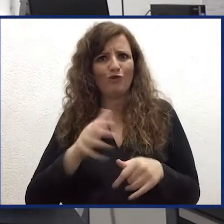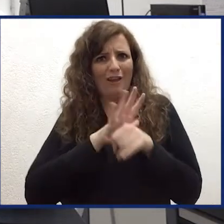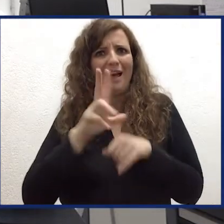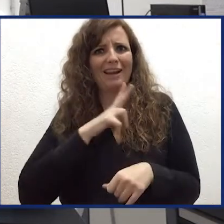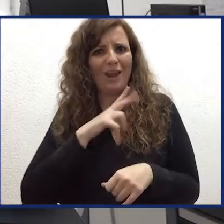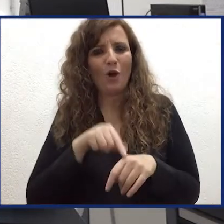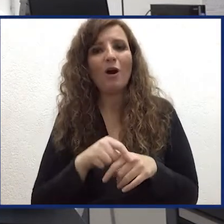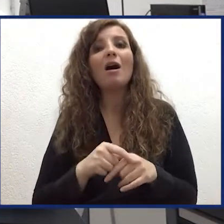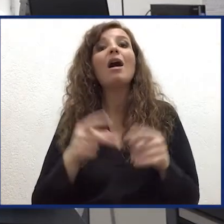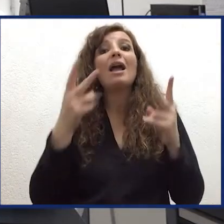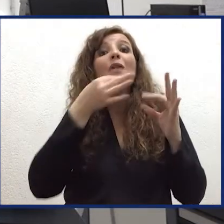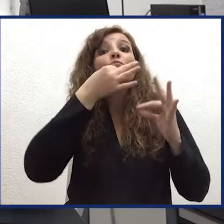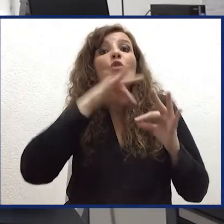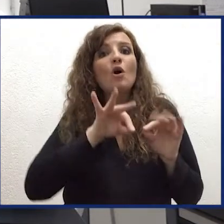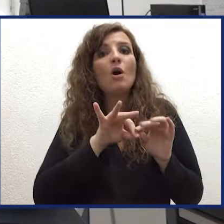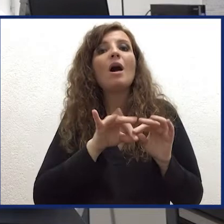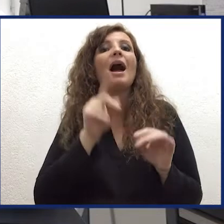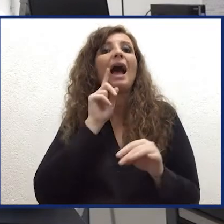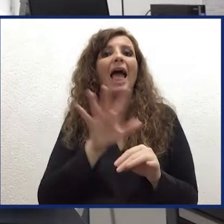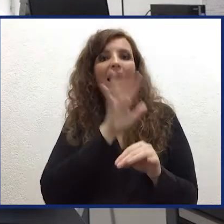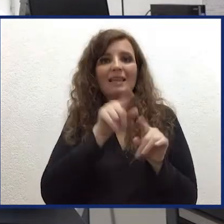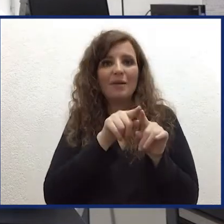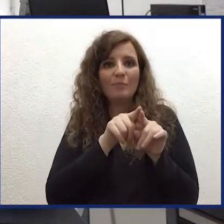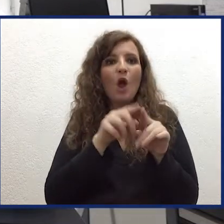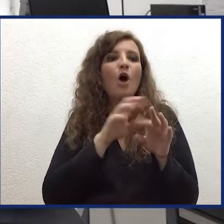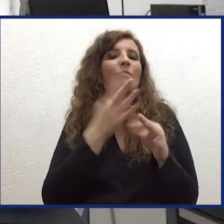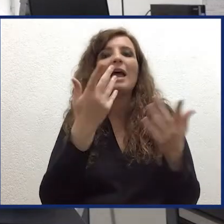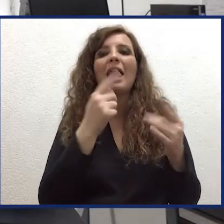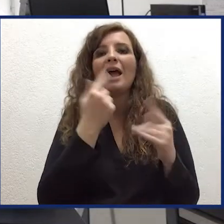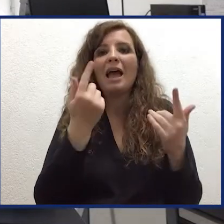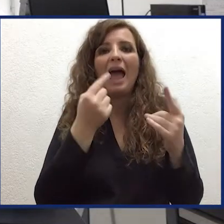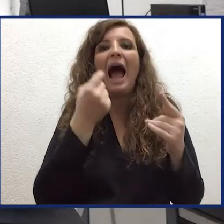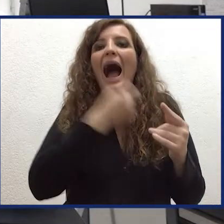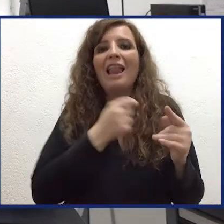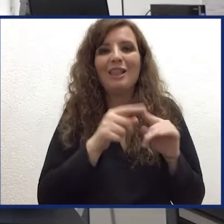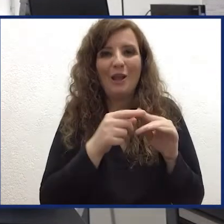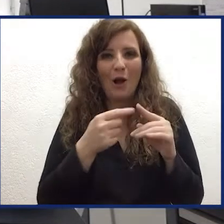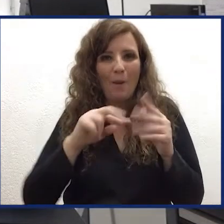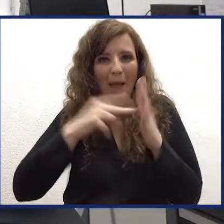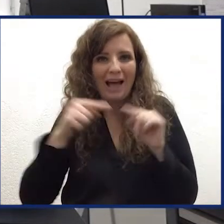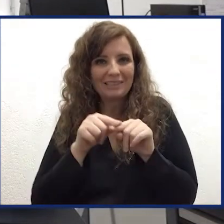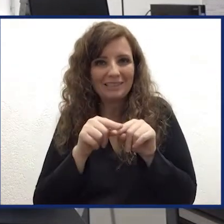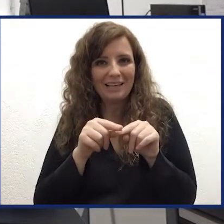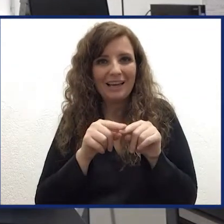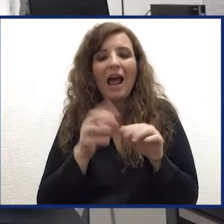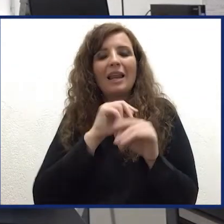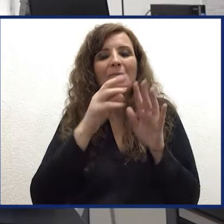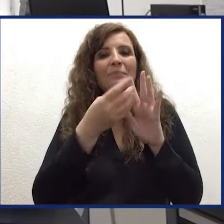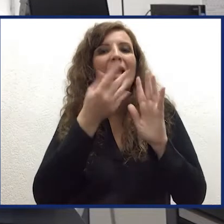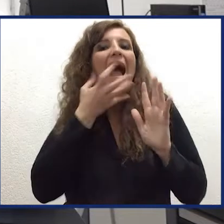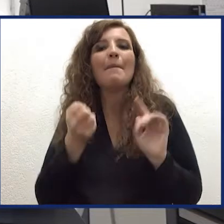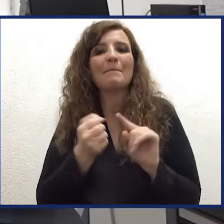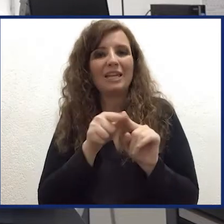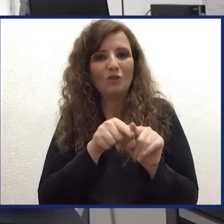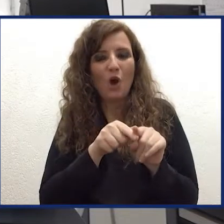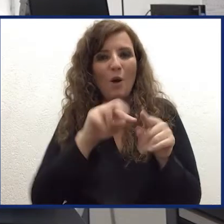corpo che riesce a tagliare per esempio l'amido che è presente nella pasta, quindi quando mangiamo un piatto di pasta l'amido viene degradato